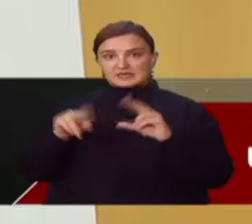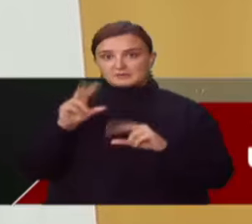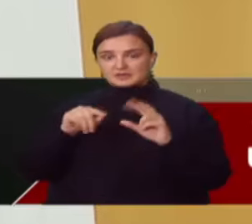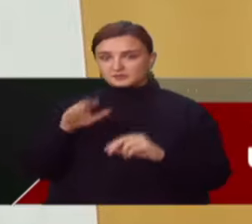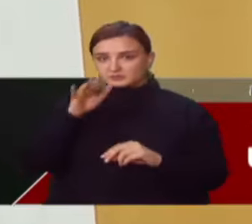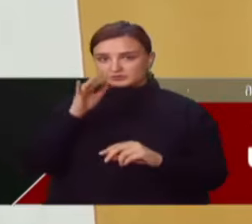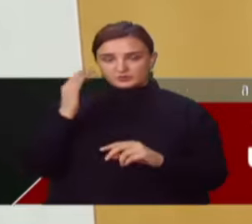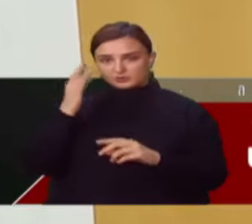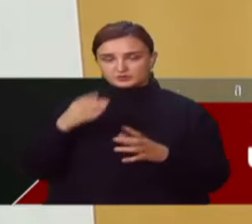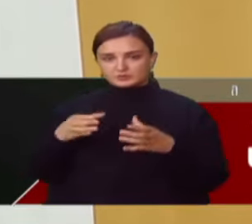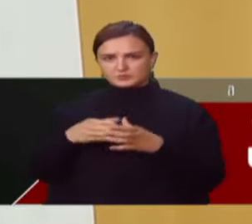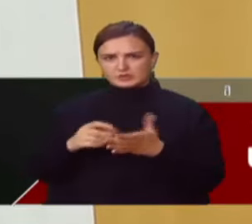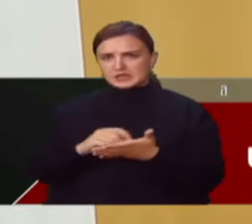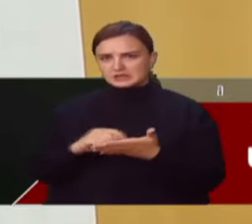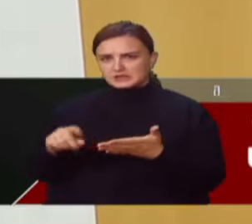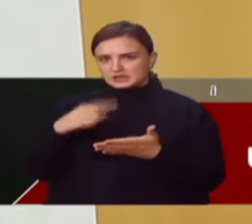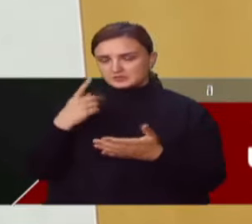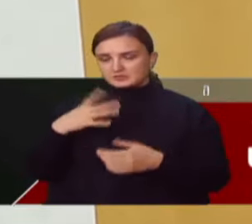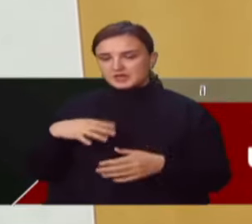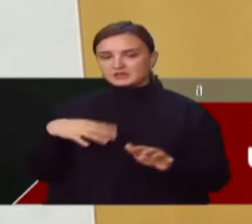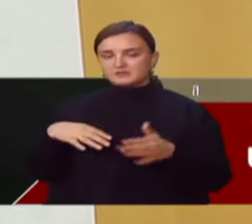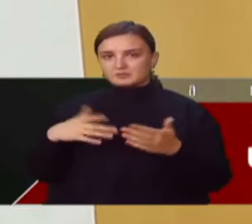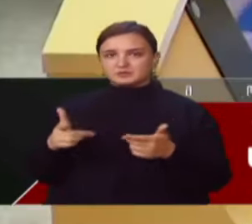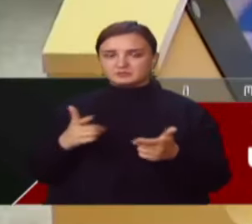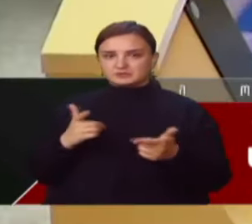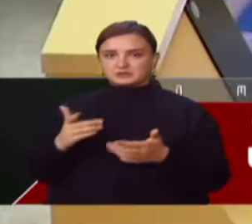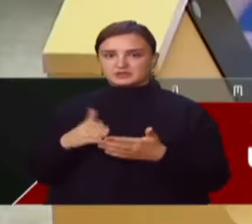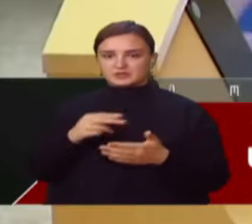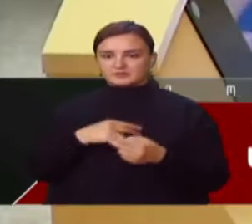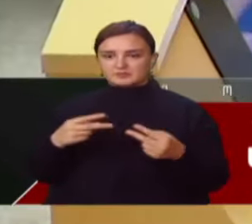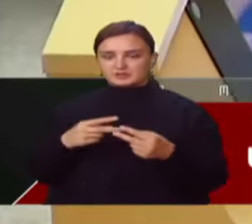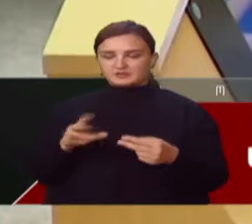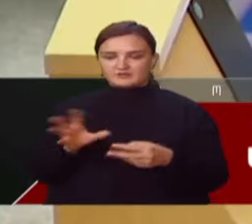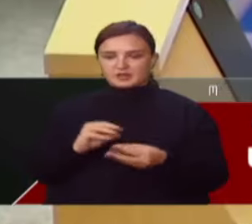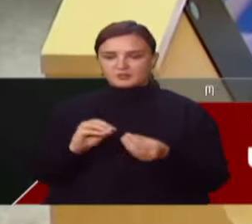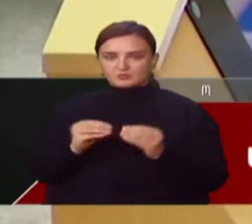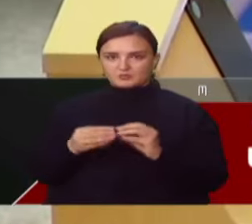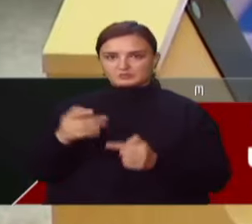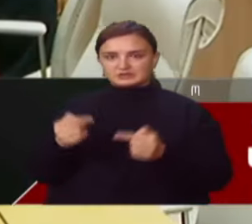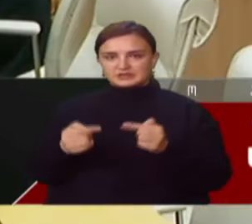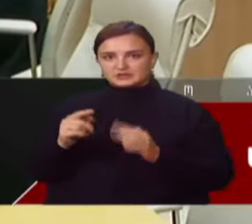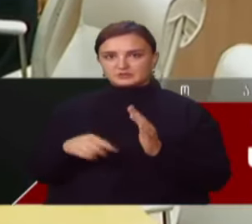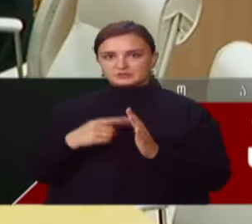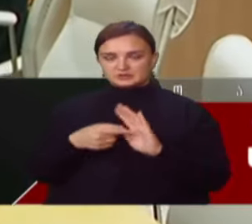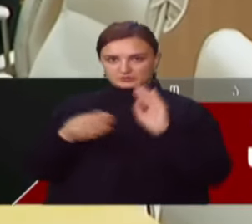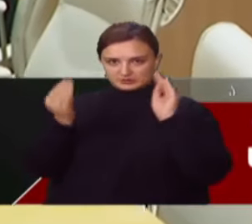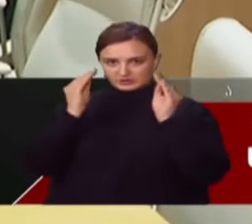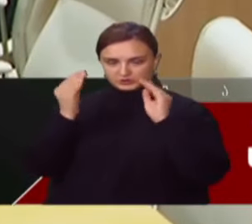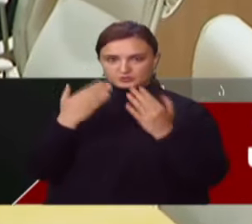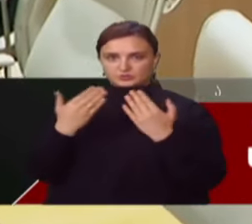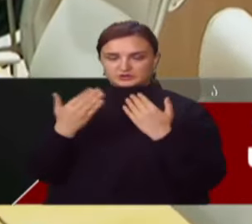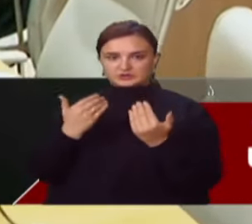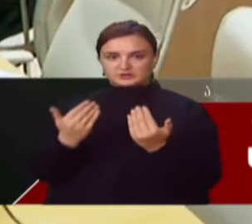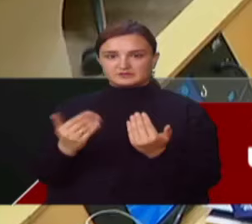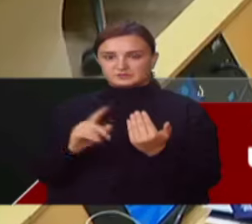ფონზე კი მმართველი გუნდი ხაზს უსვამს, რომ ქართული მხარე მზადაა პარტნიორებთან ყველა პრობლემურ თუ სადაო საკითხზე დისკუსიისა და